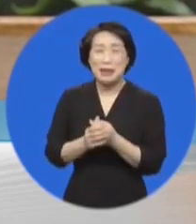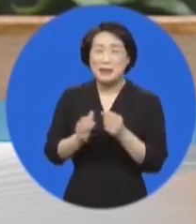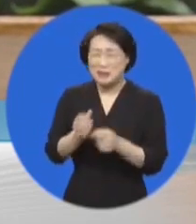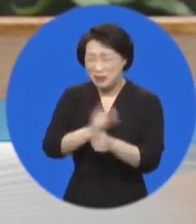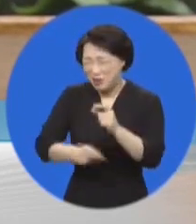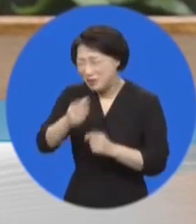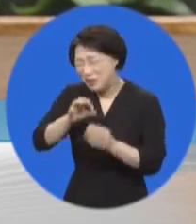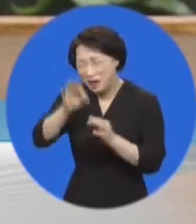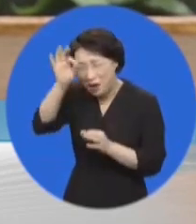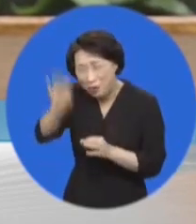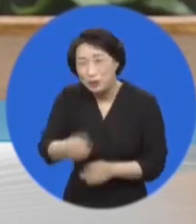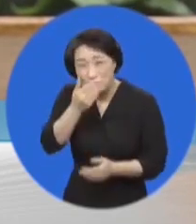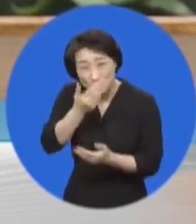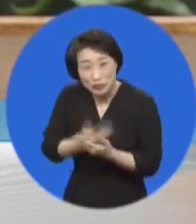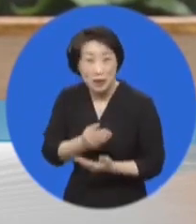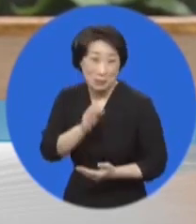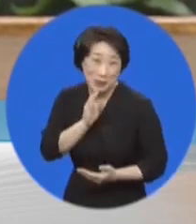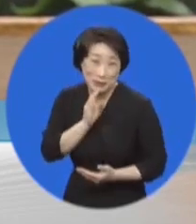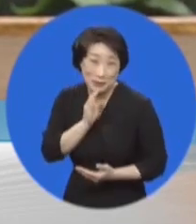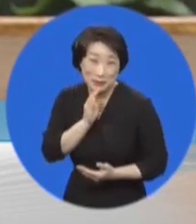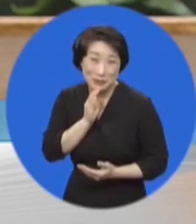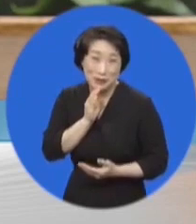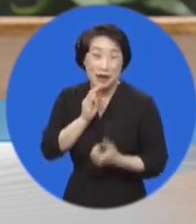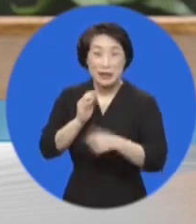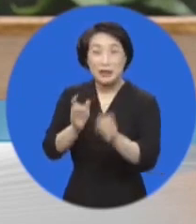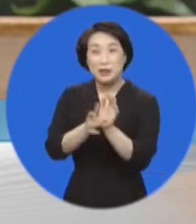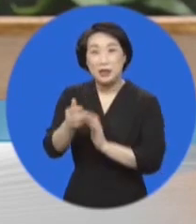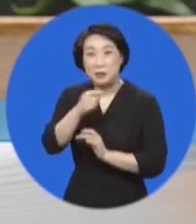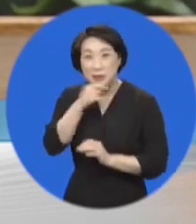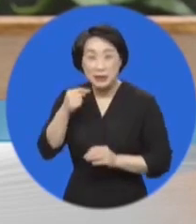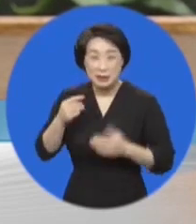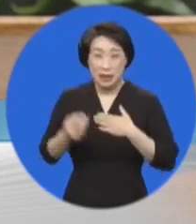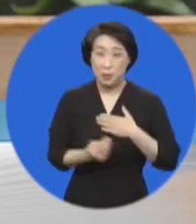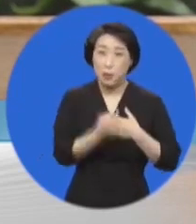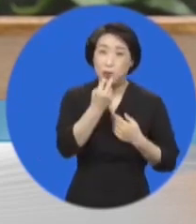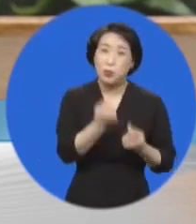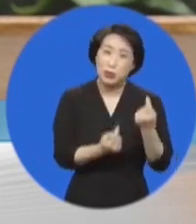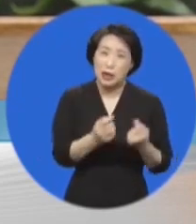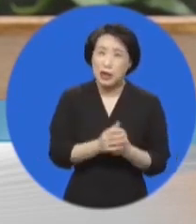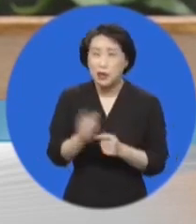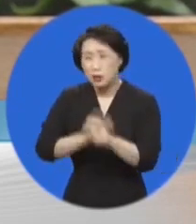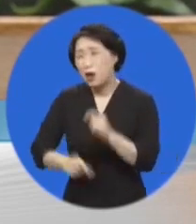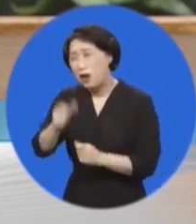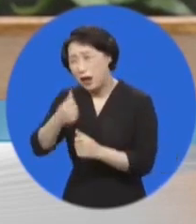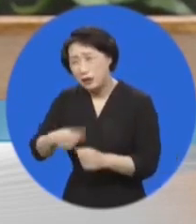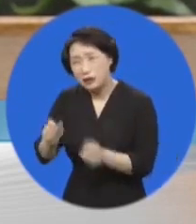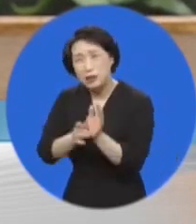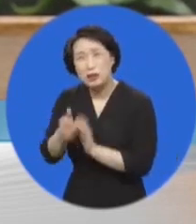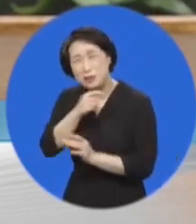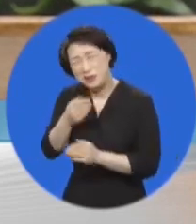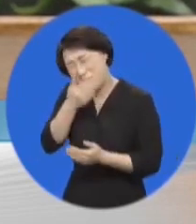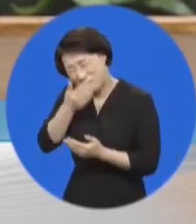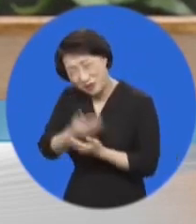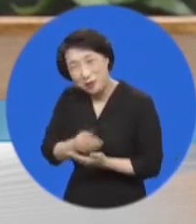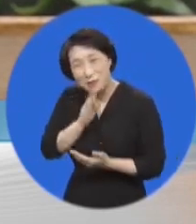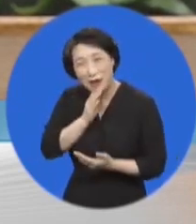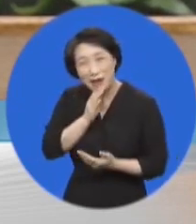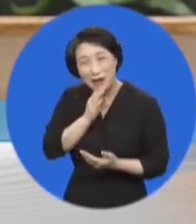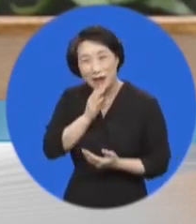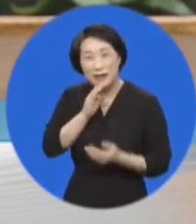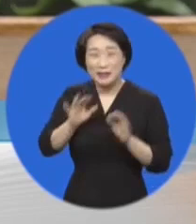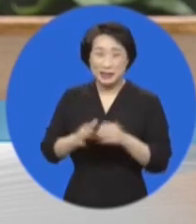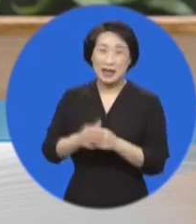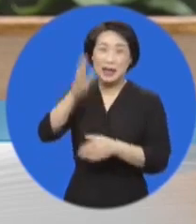영혼이 소중하기에 아들의 피가 내 목숨보다 소중하기에 아들의